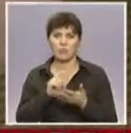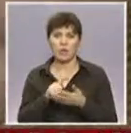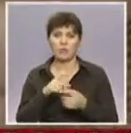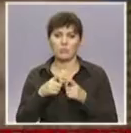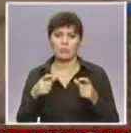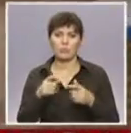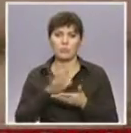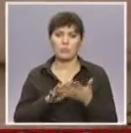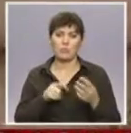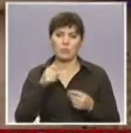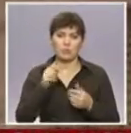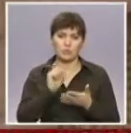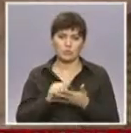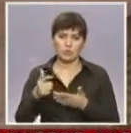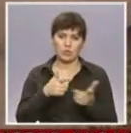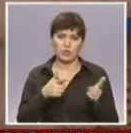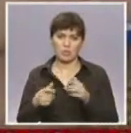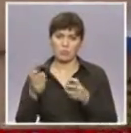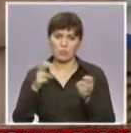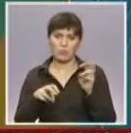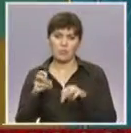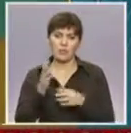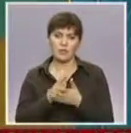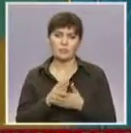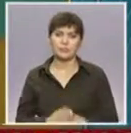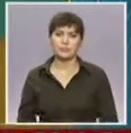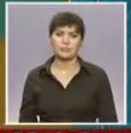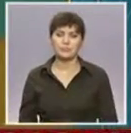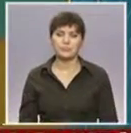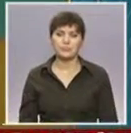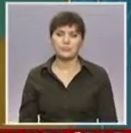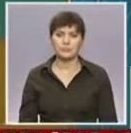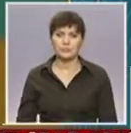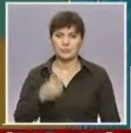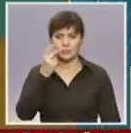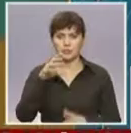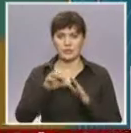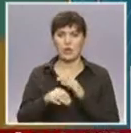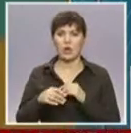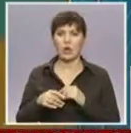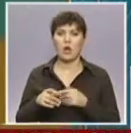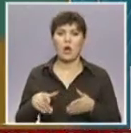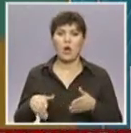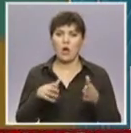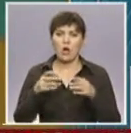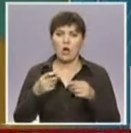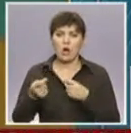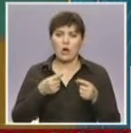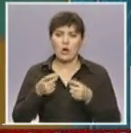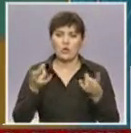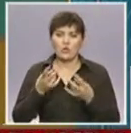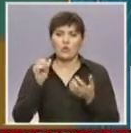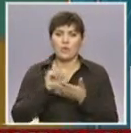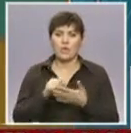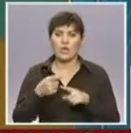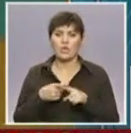карталуға өтініш білдіріп, құжаттарын рәсімдеуге келіп жатыр екен. Екі күн ішінде жолаушылар көлігі басқармасына қажетті